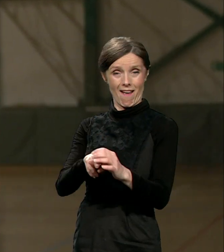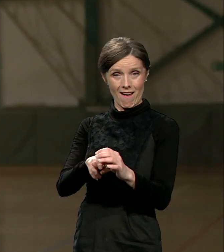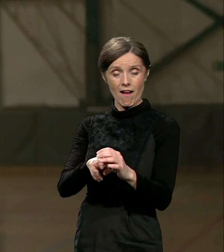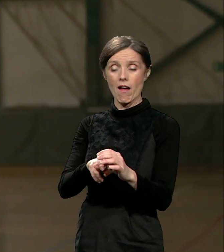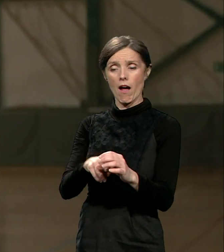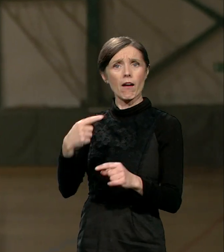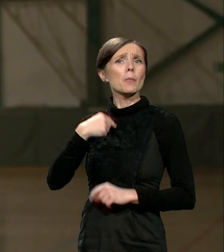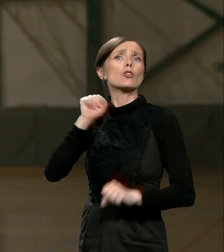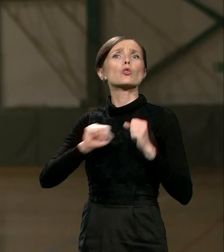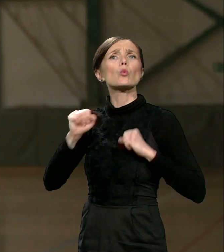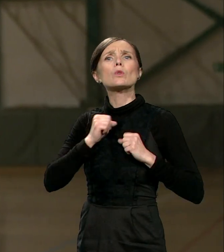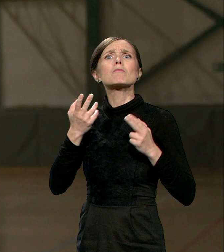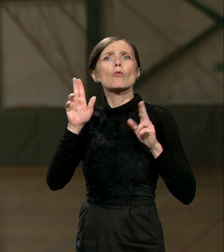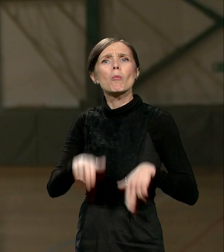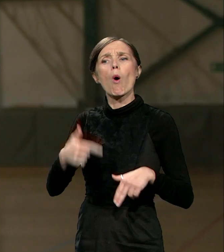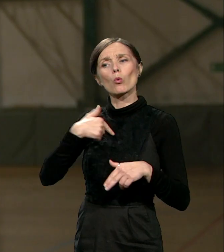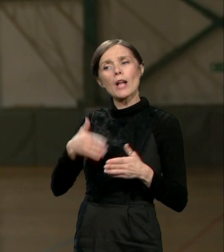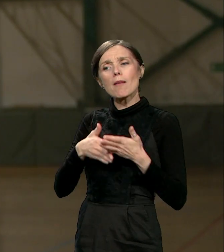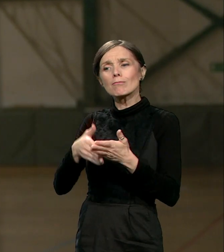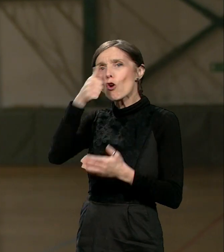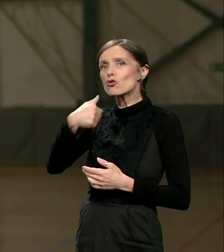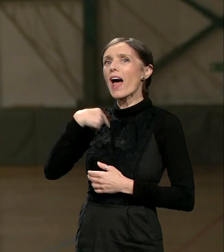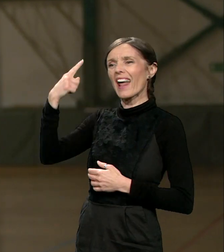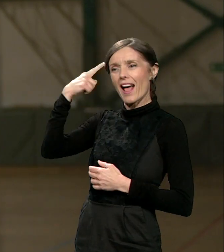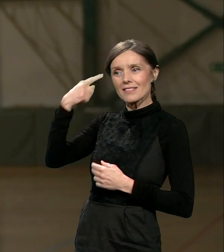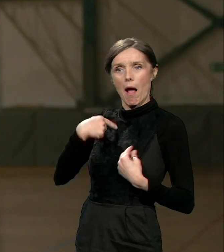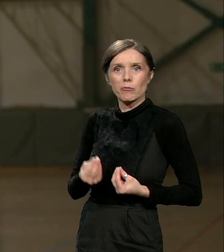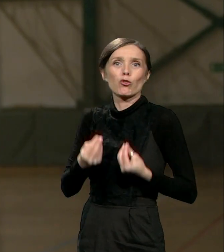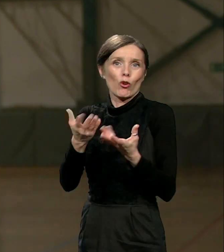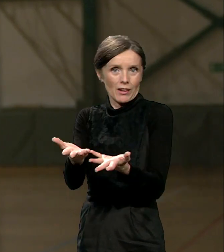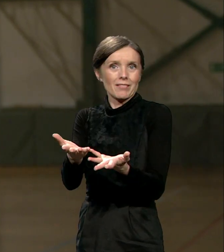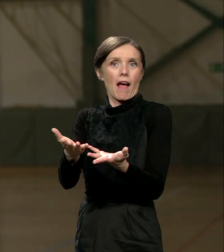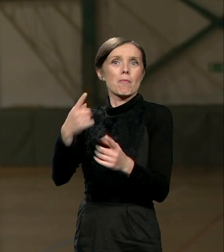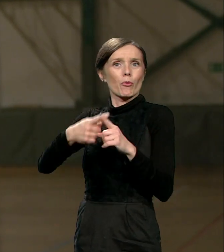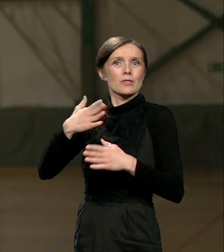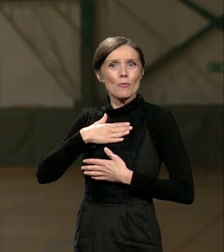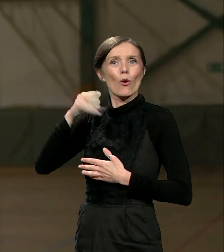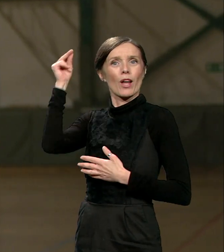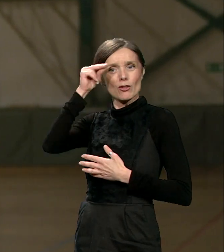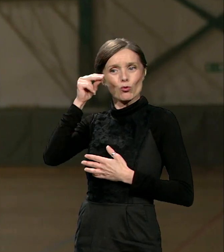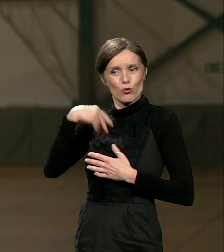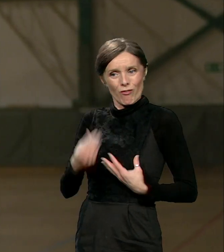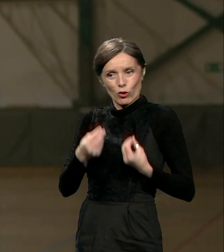da doprinesem nekim svojim znanjem i iskustvom. Upravo